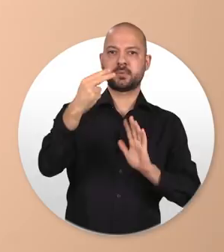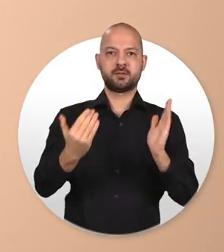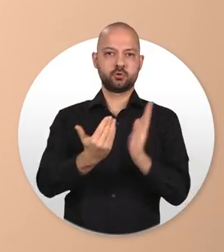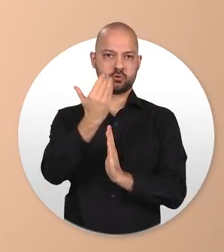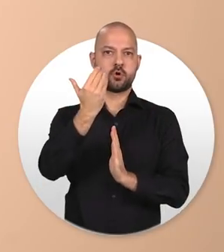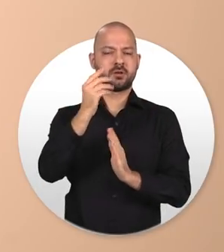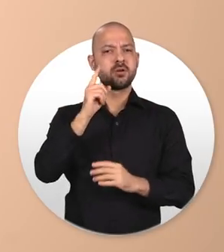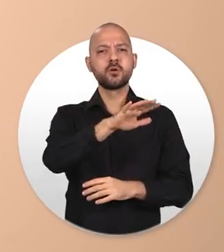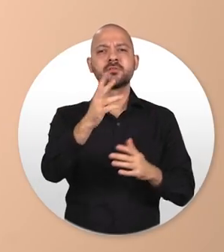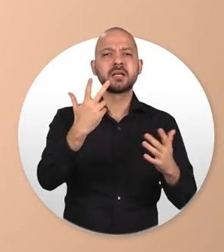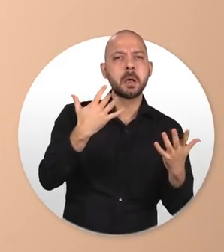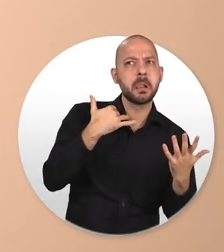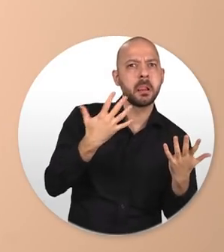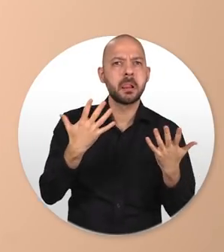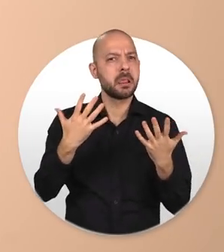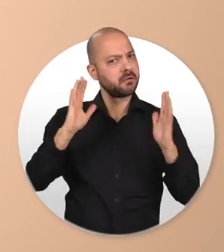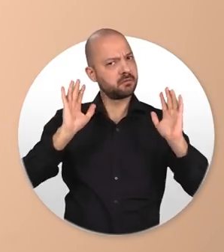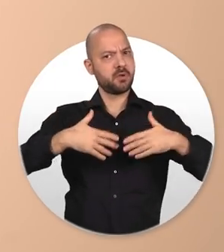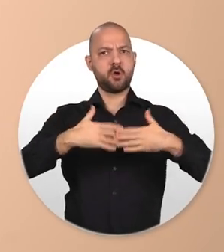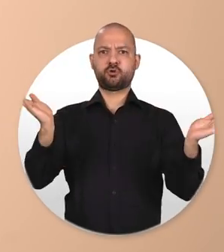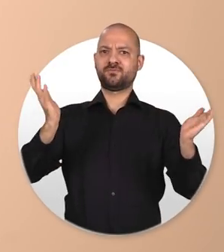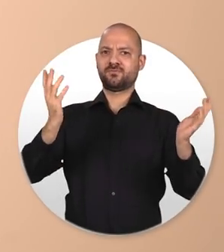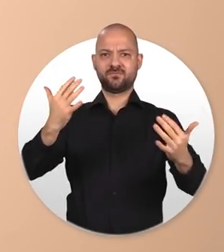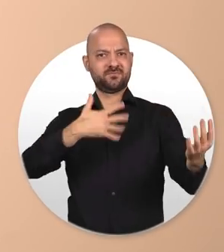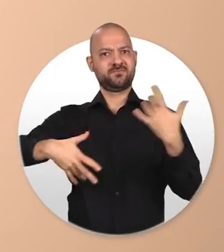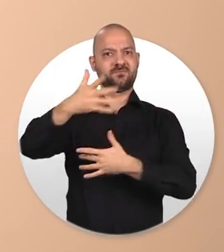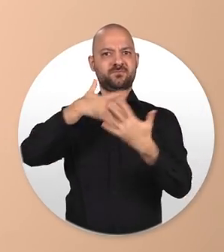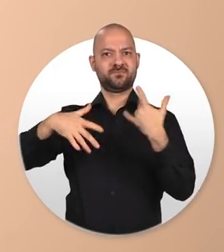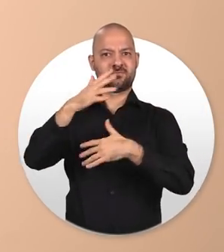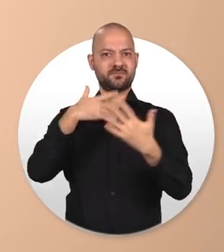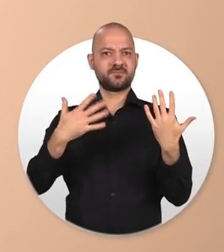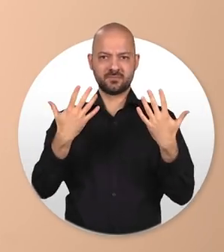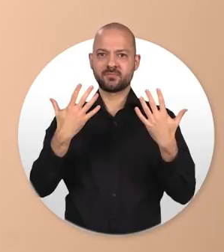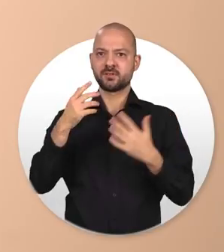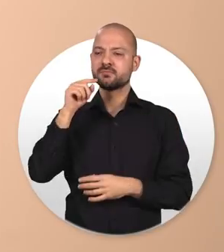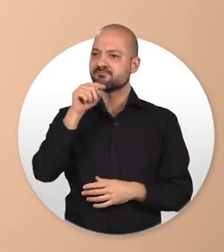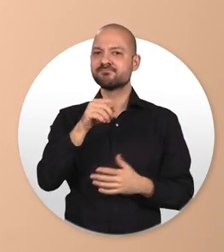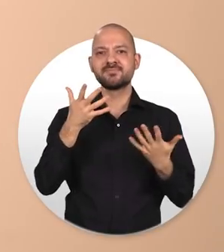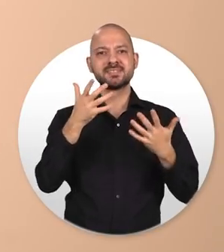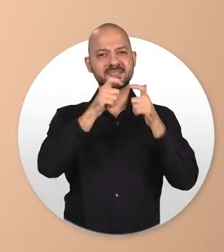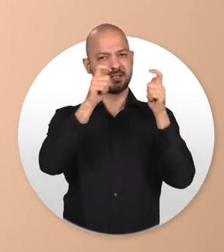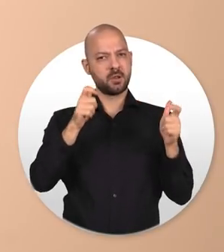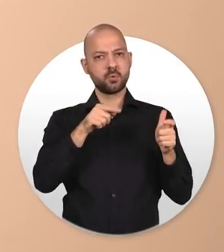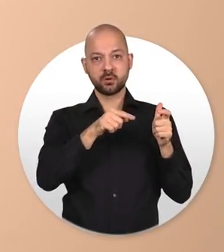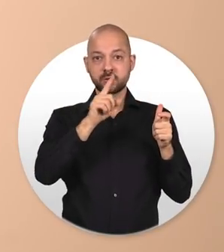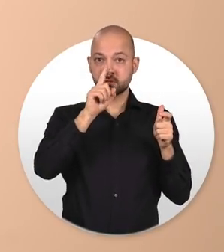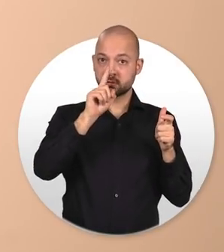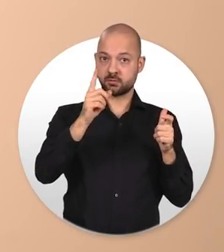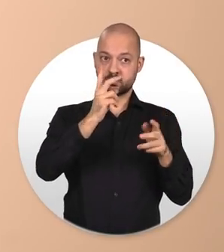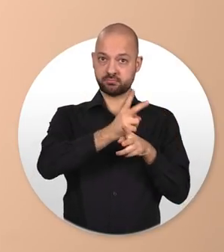zu überschreiten, die bis dato da war, dadurch, dass der Salon erstens nicht an derselben Halle wie an der